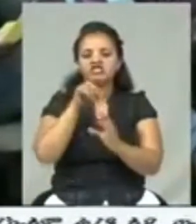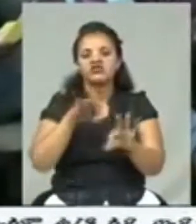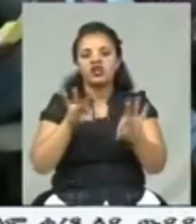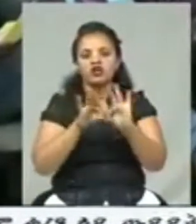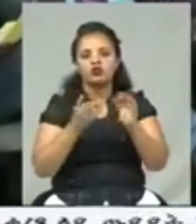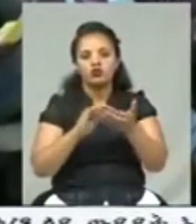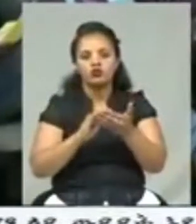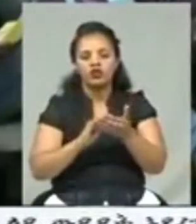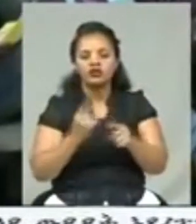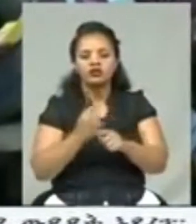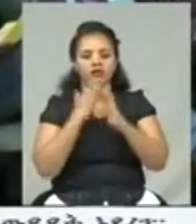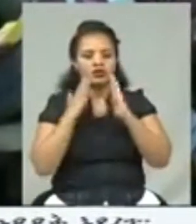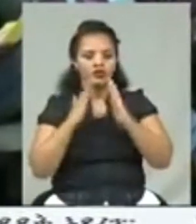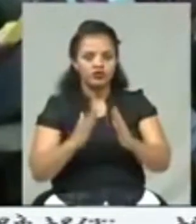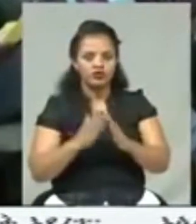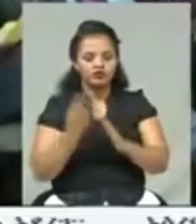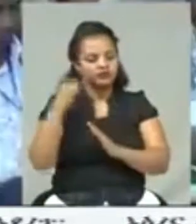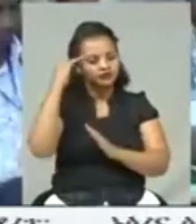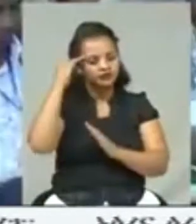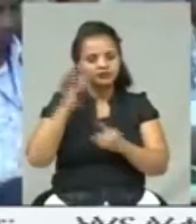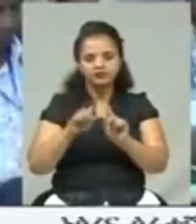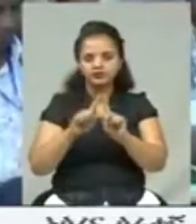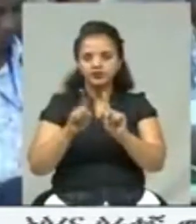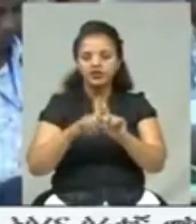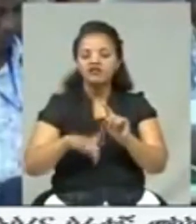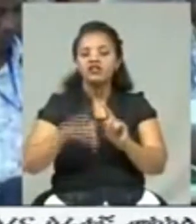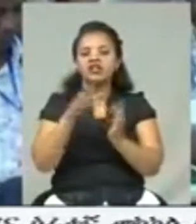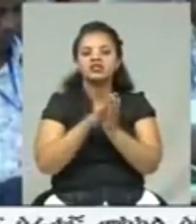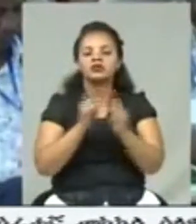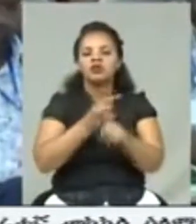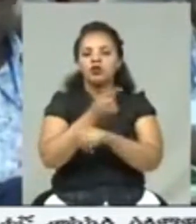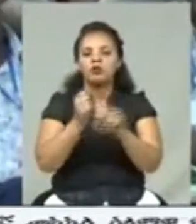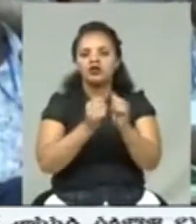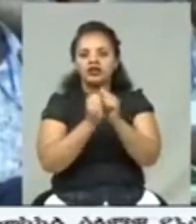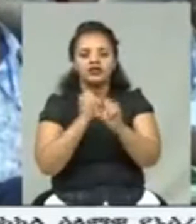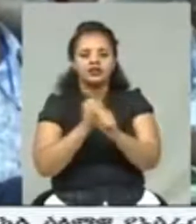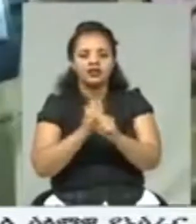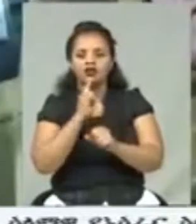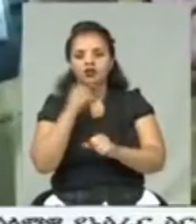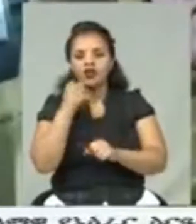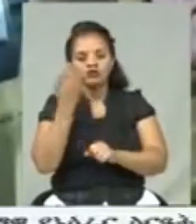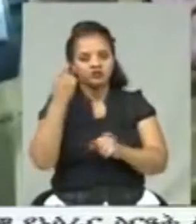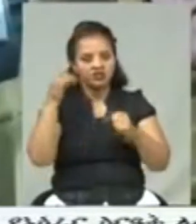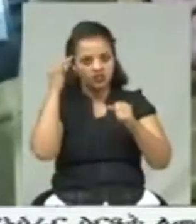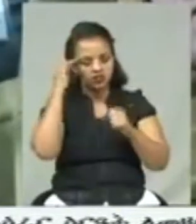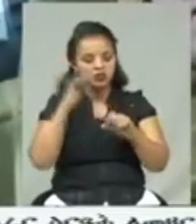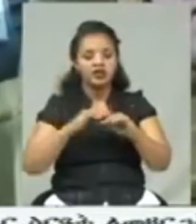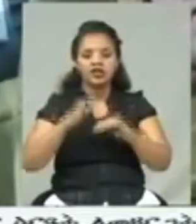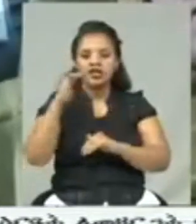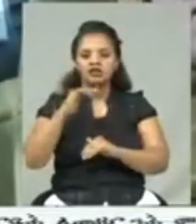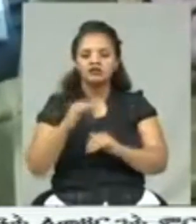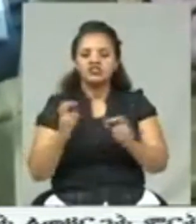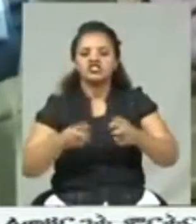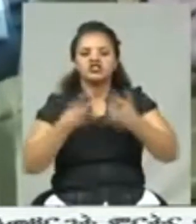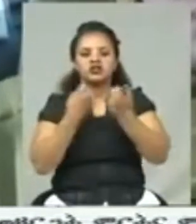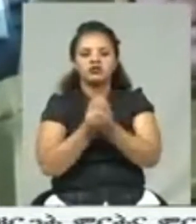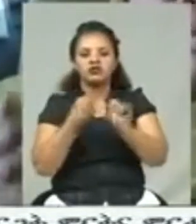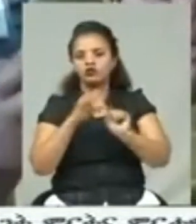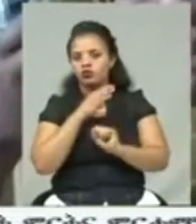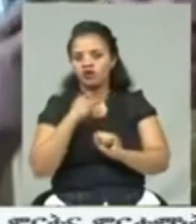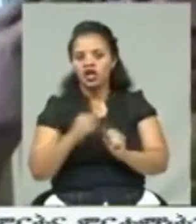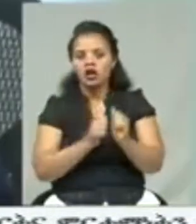መሆኑን ገልጸው ለተግባራዊነቱም ሚኒስትሩ ከተለያዩ የከፍተኛ ትምህርት ተቋማት ጋር እየሰራ ነው ያሉት ሚኒስትሩ በተለይም ግጭትን